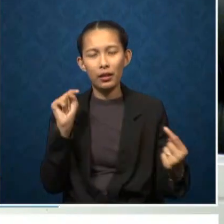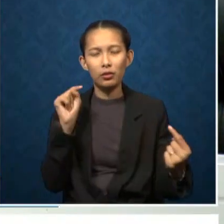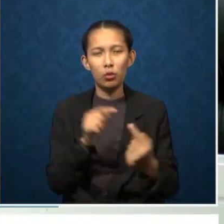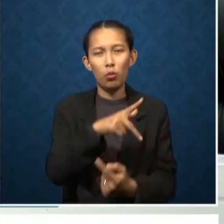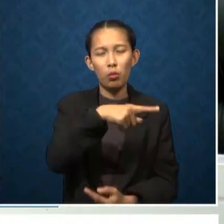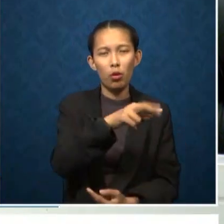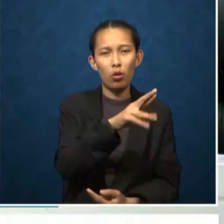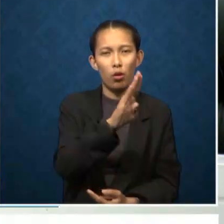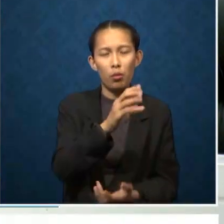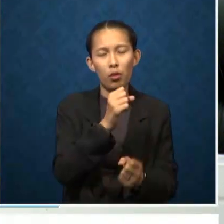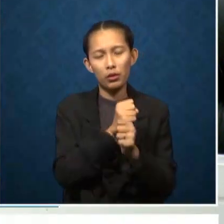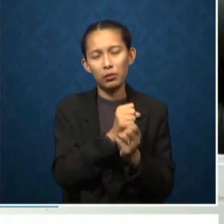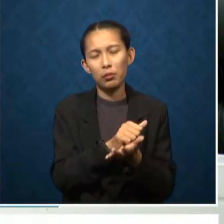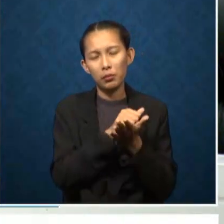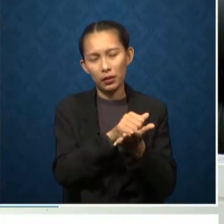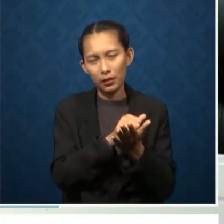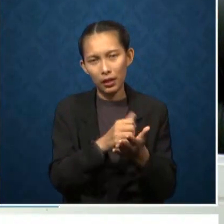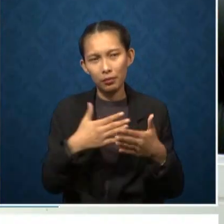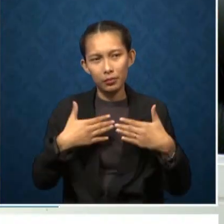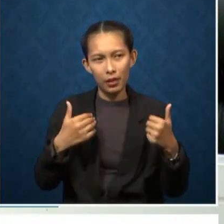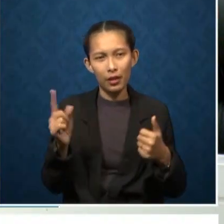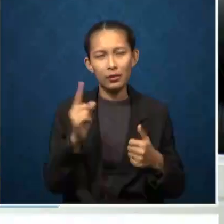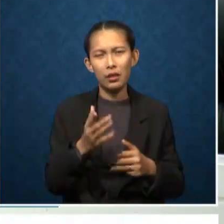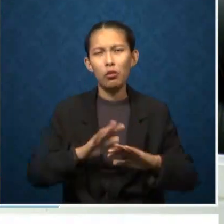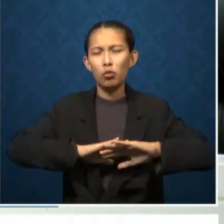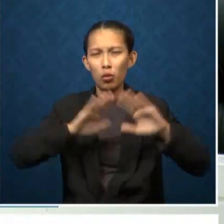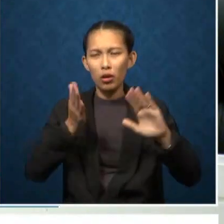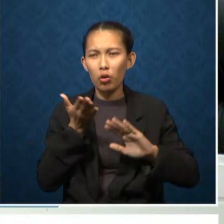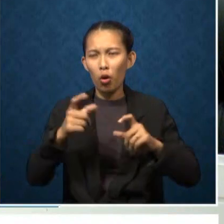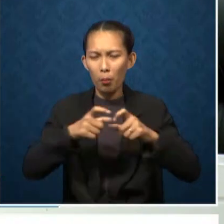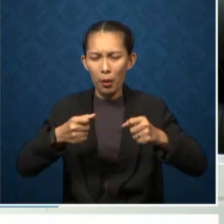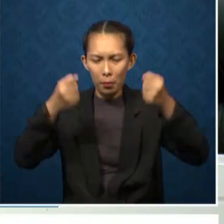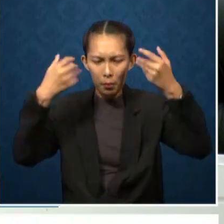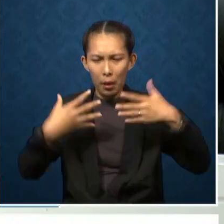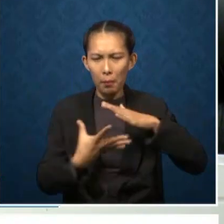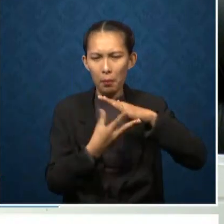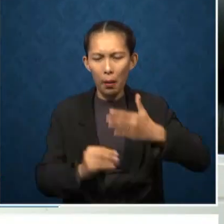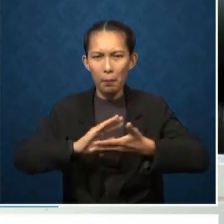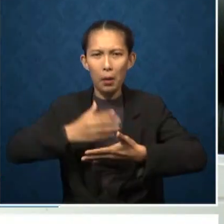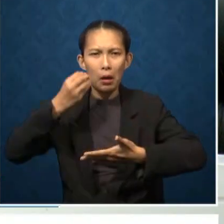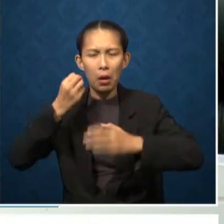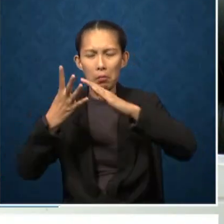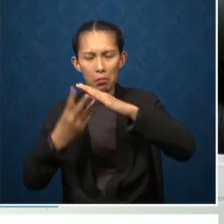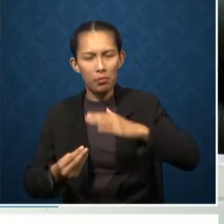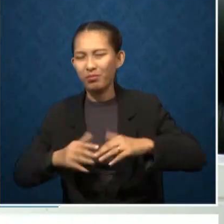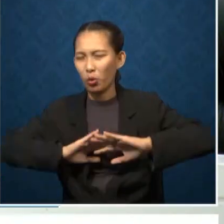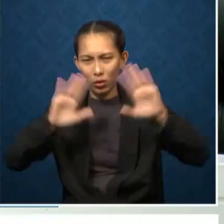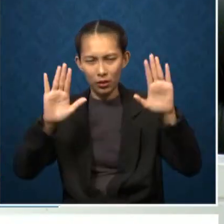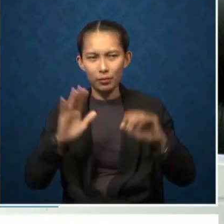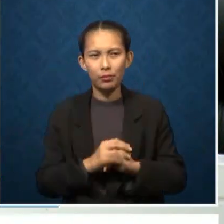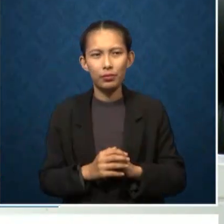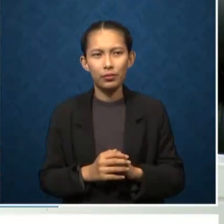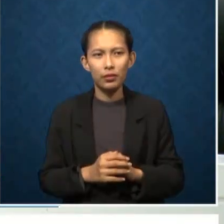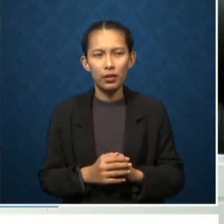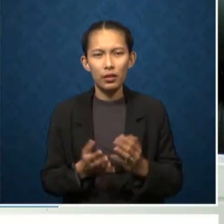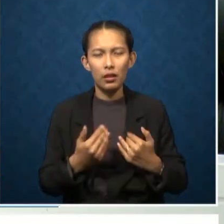กนั่นเองนะคะไม่ว่าจะเป็นเรื่องของการยกเลิกการขอสำเนาบัตรประชาชนสำเนาทะเบียนบ้านนะคะ87หน่วยงานการปรับเรื่อง